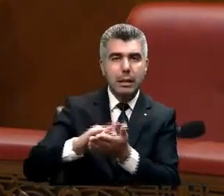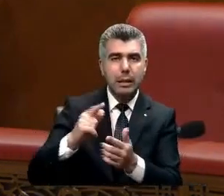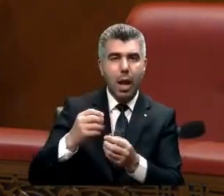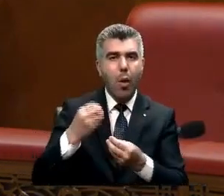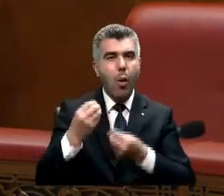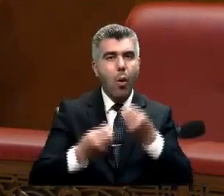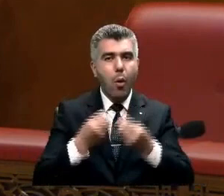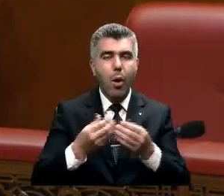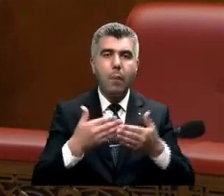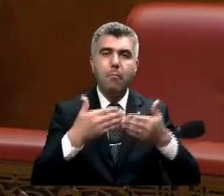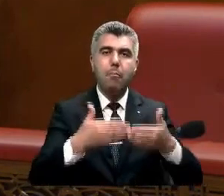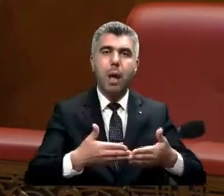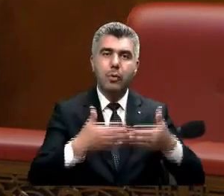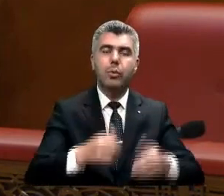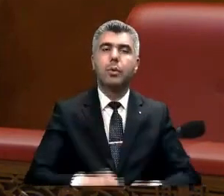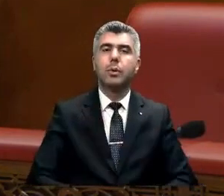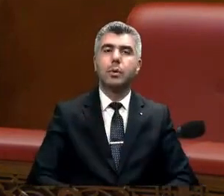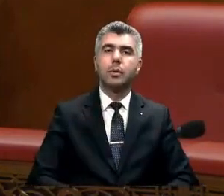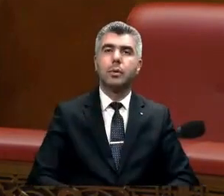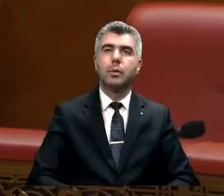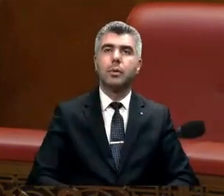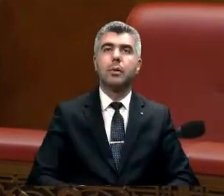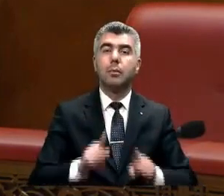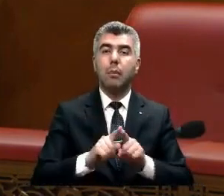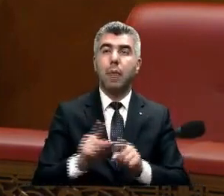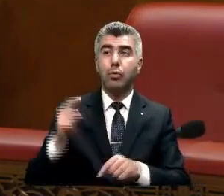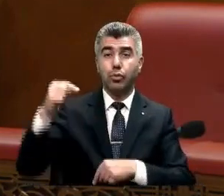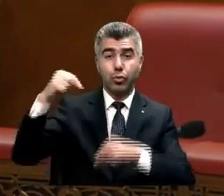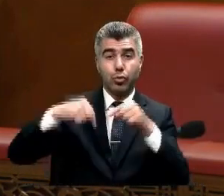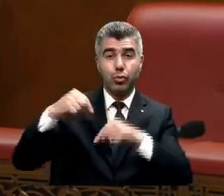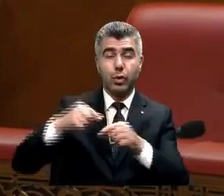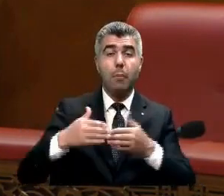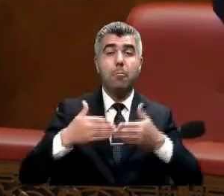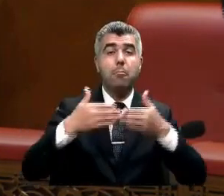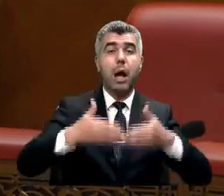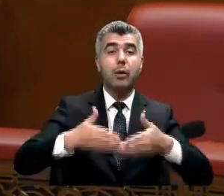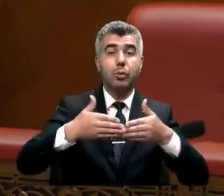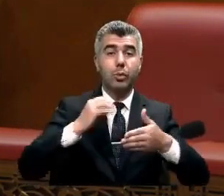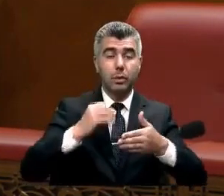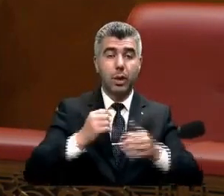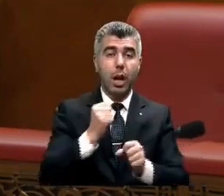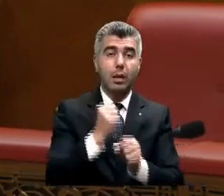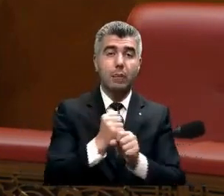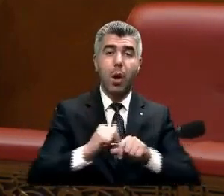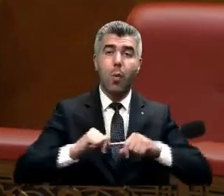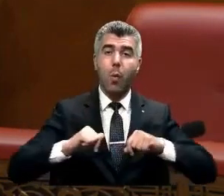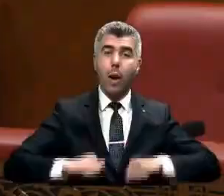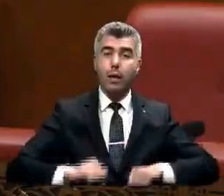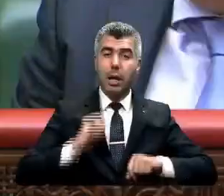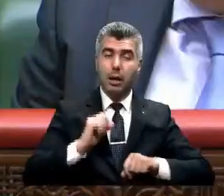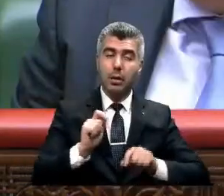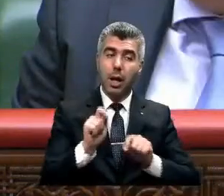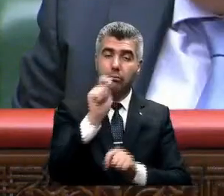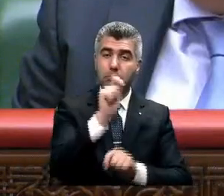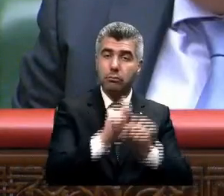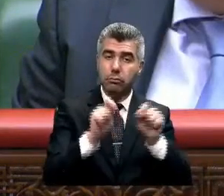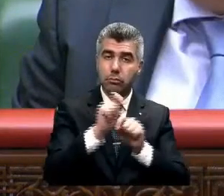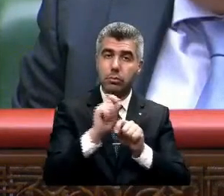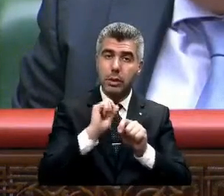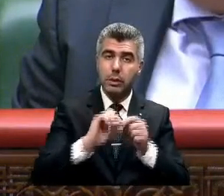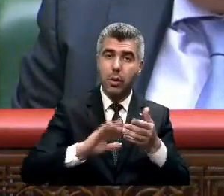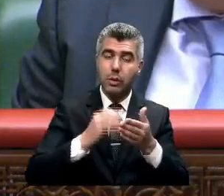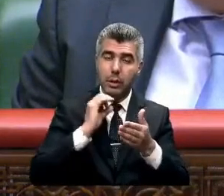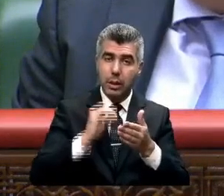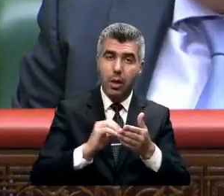أو عبر البحر. وفيما يخص عملية العبور عبر البحر، لهذه السنة عملت الوزارة على توفير طاقة